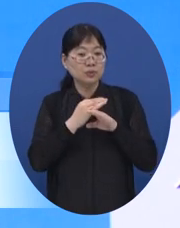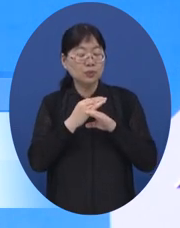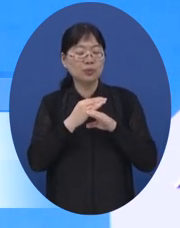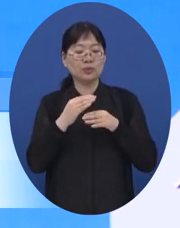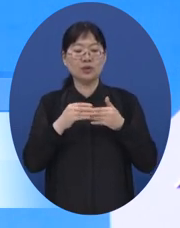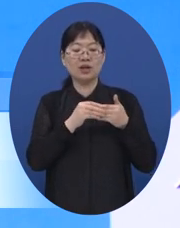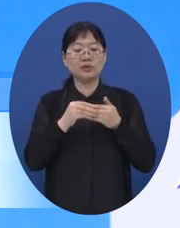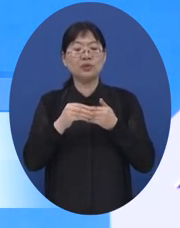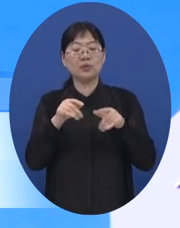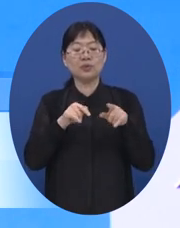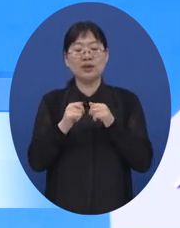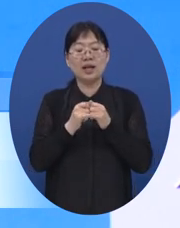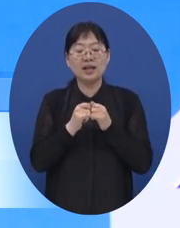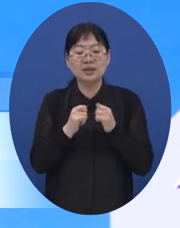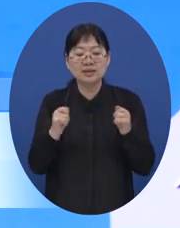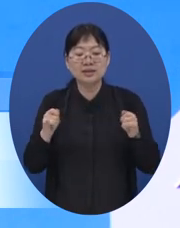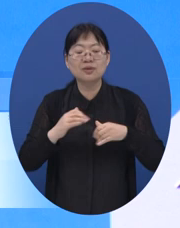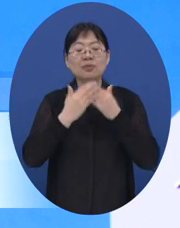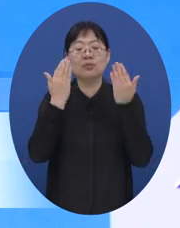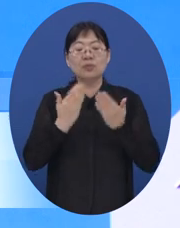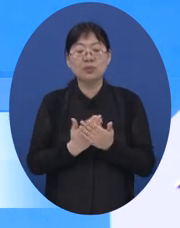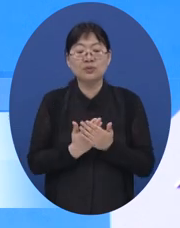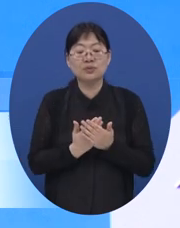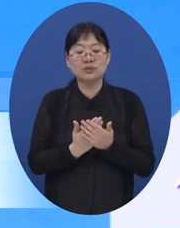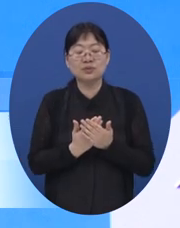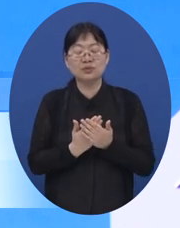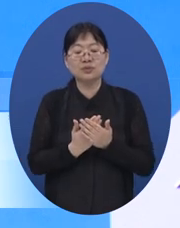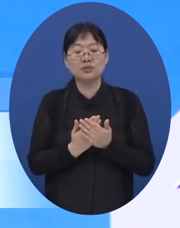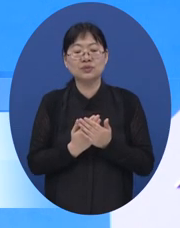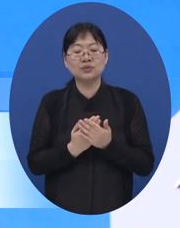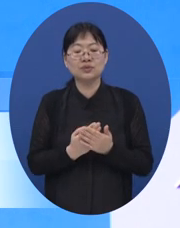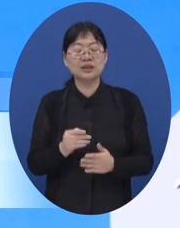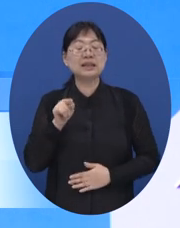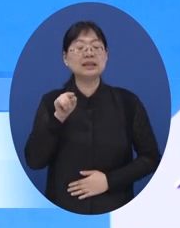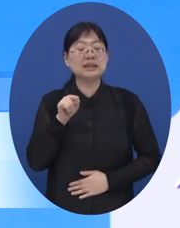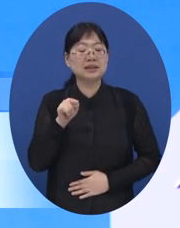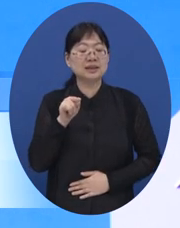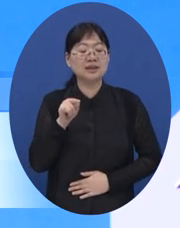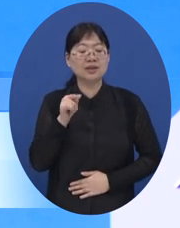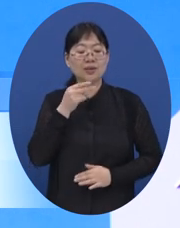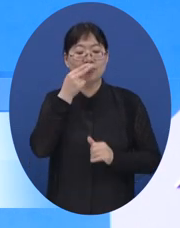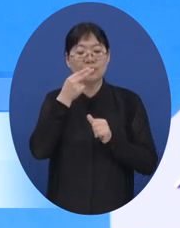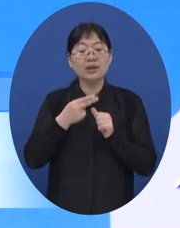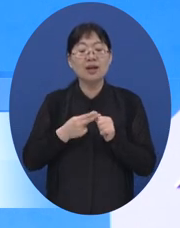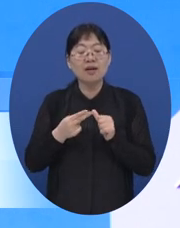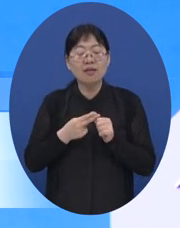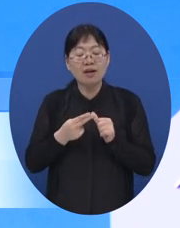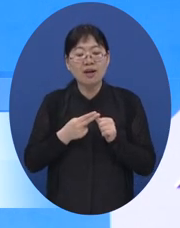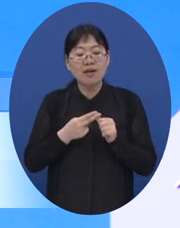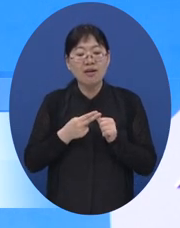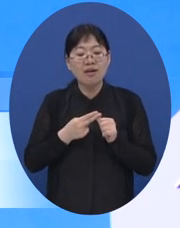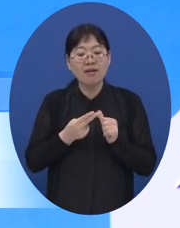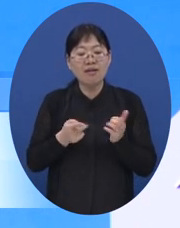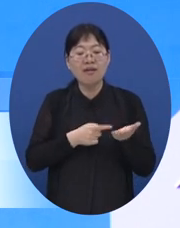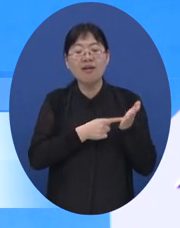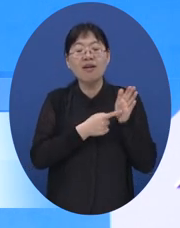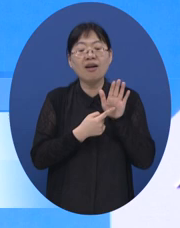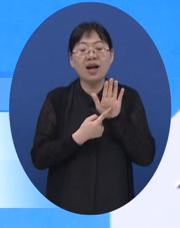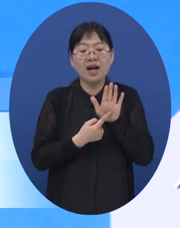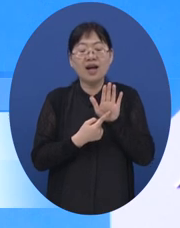짠 sot 울렁 아 약 놈 자 5